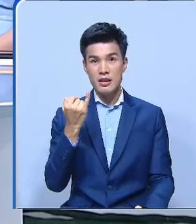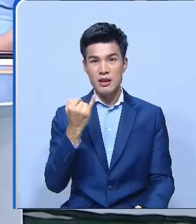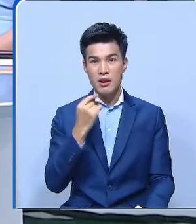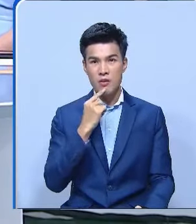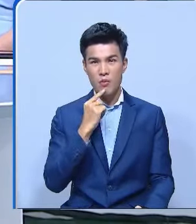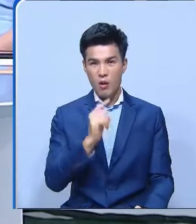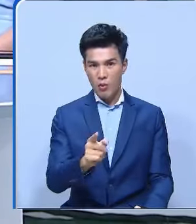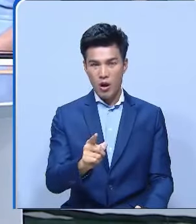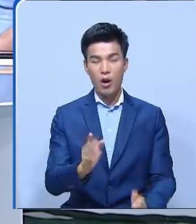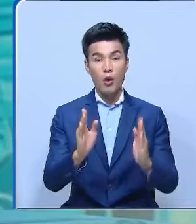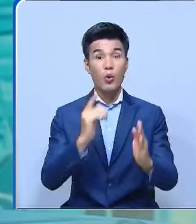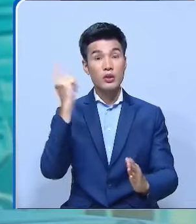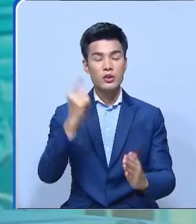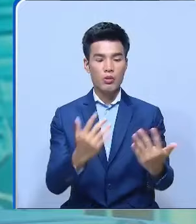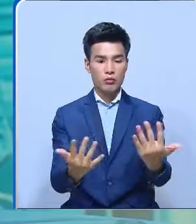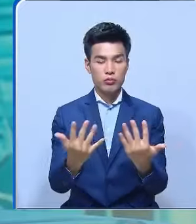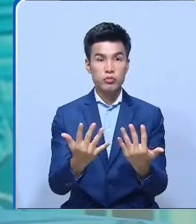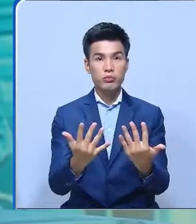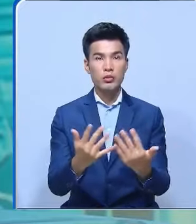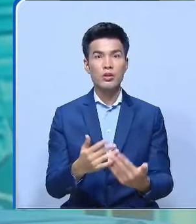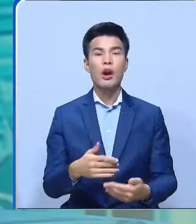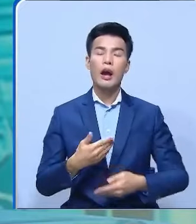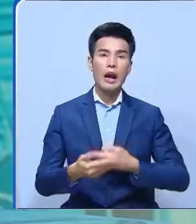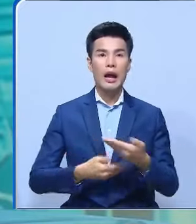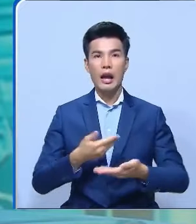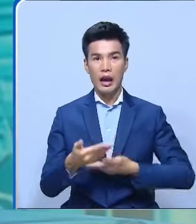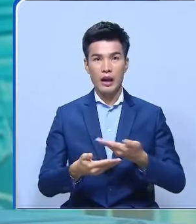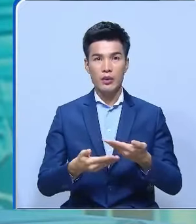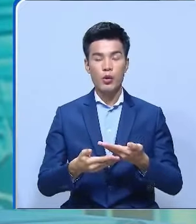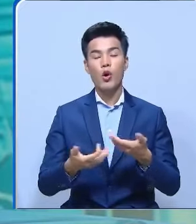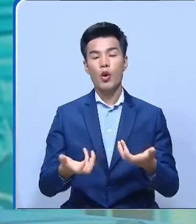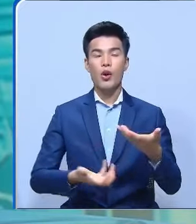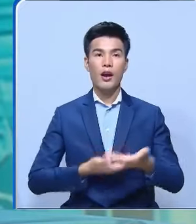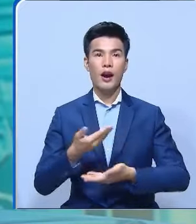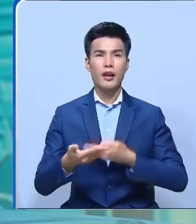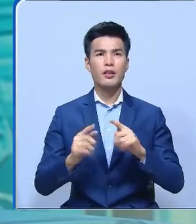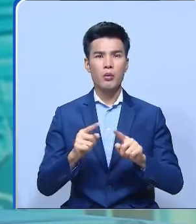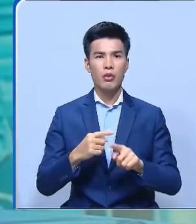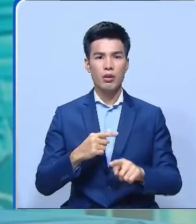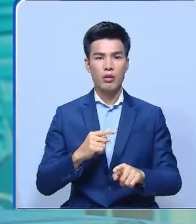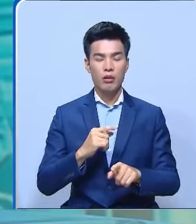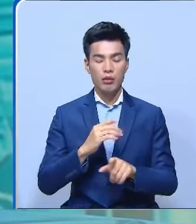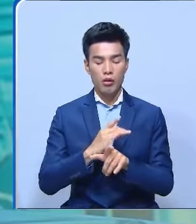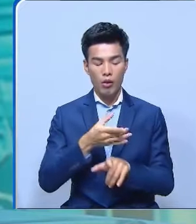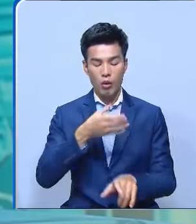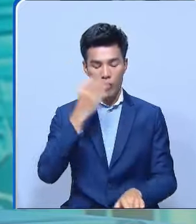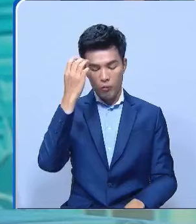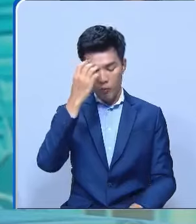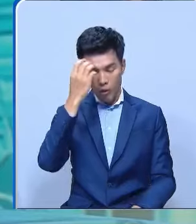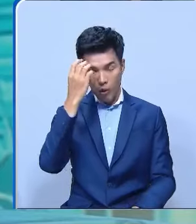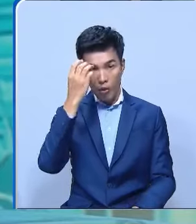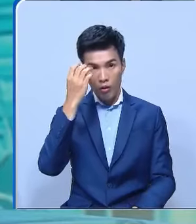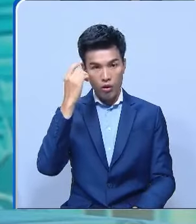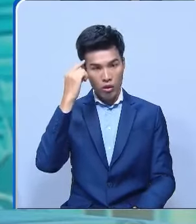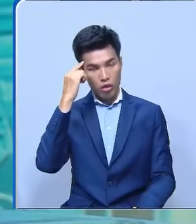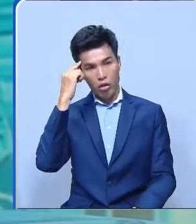เที่ยวฉ่ำๆเลยเขาบอกว่าคือเขาเนี่ยมาขายของแต่เกิดอาการเมาคุณผู้ชมทีเนี้ยพอเกิดอาการเมาสติส